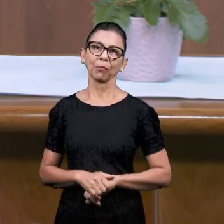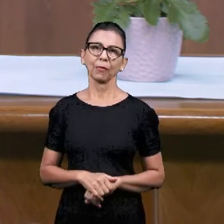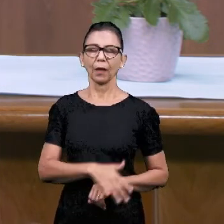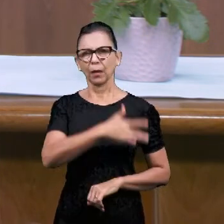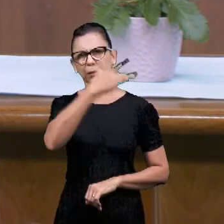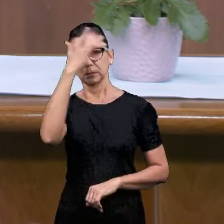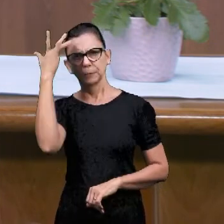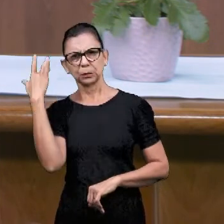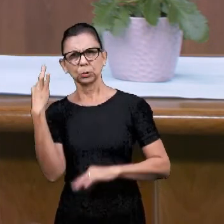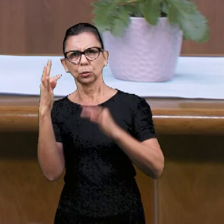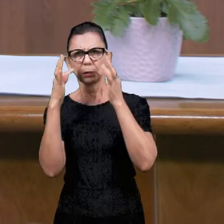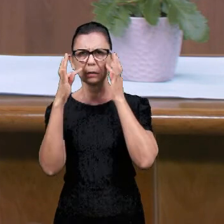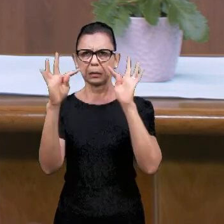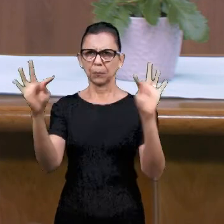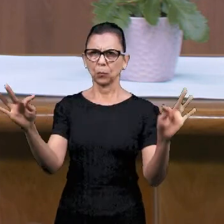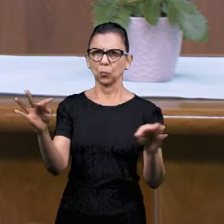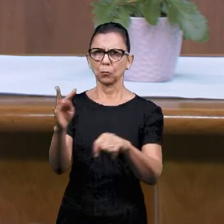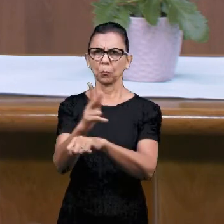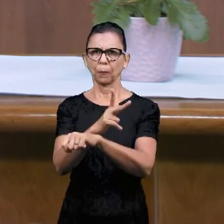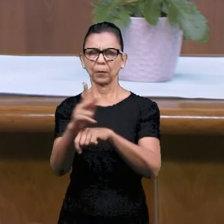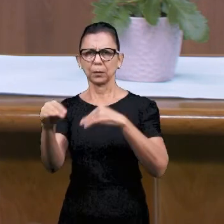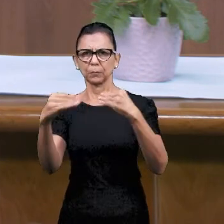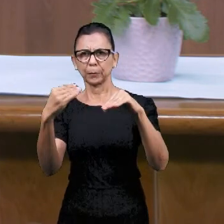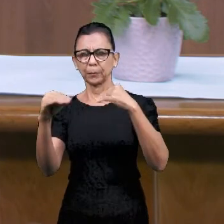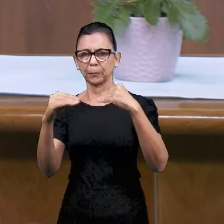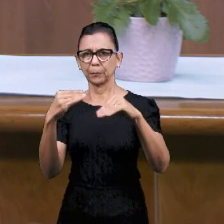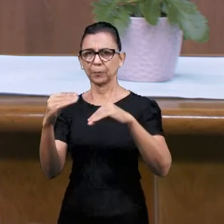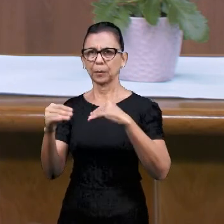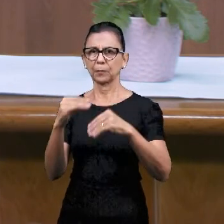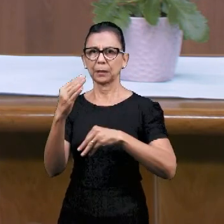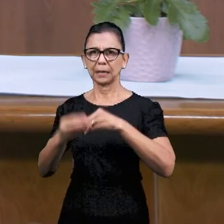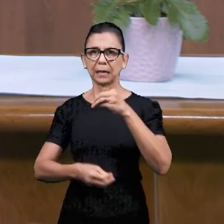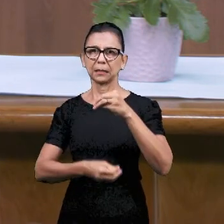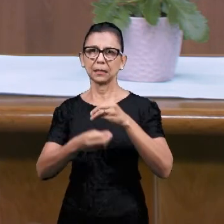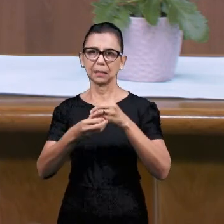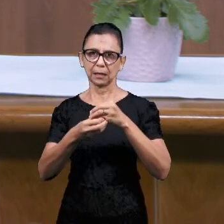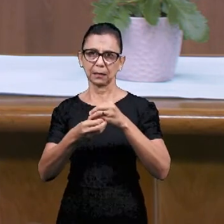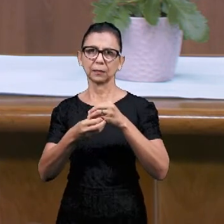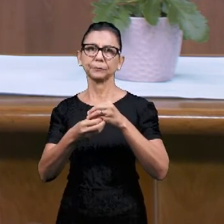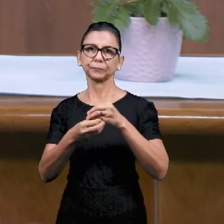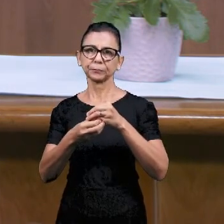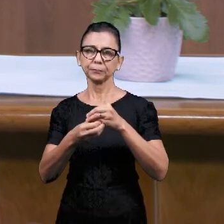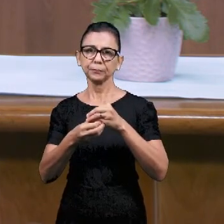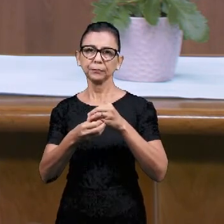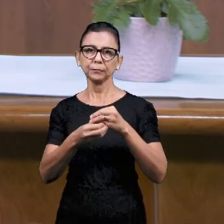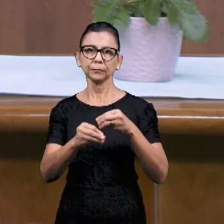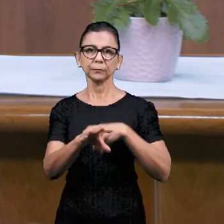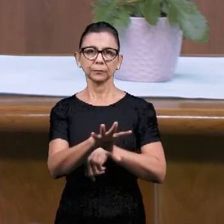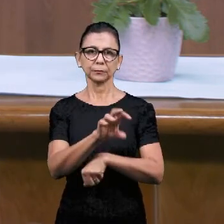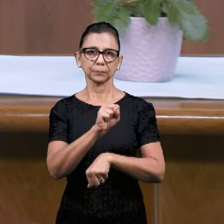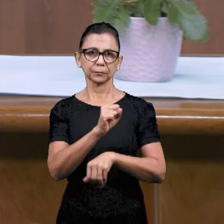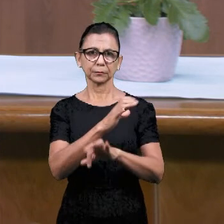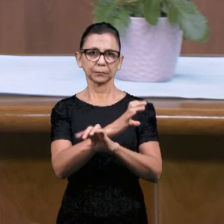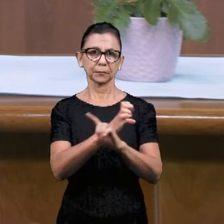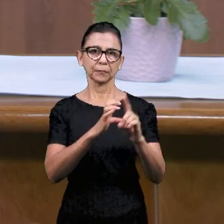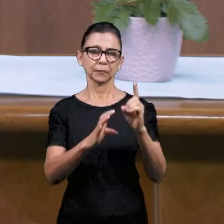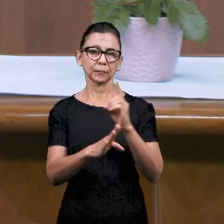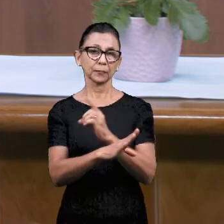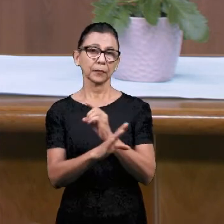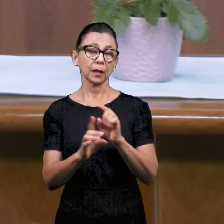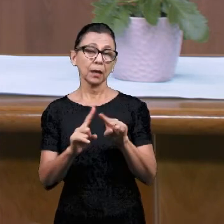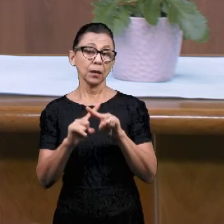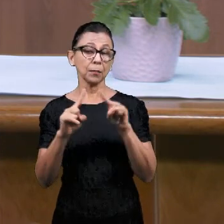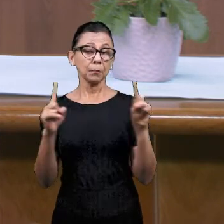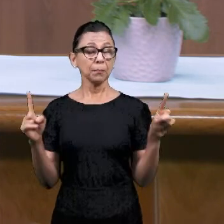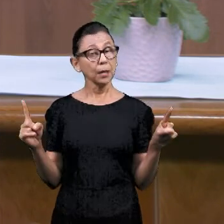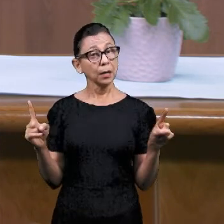participations des frères qui complètent ce qui est apporté dans l'école biblique dominicale. Maintenant, par rapport au culte du soir, il y a